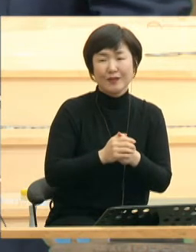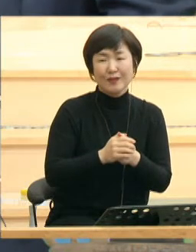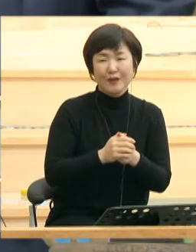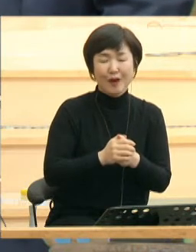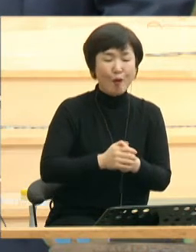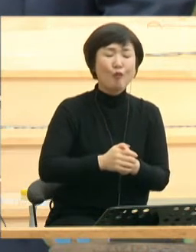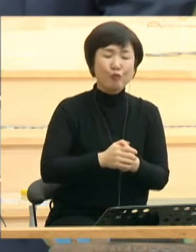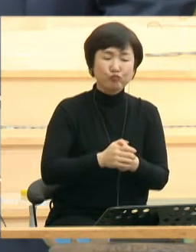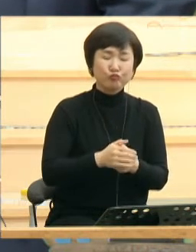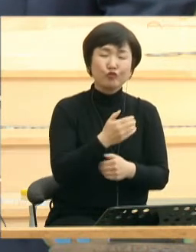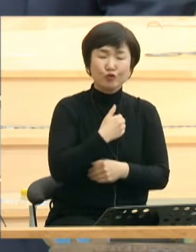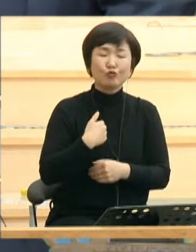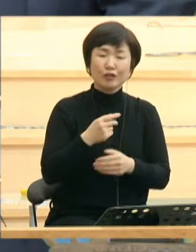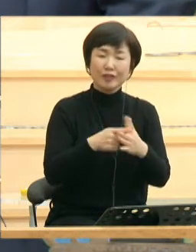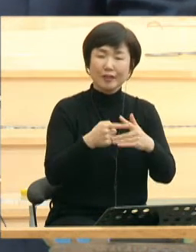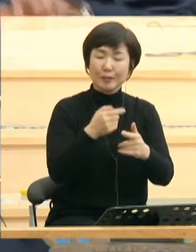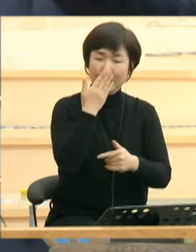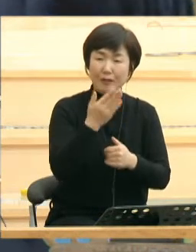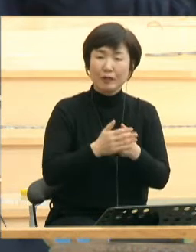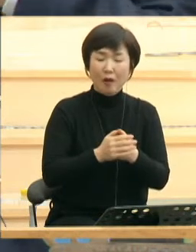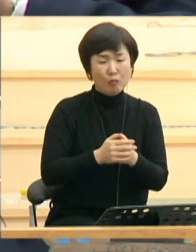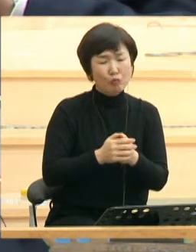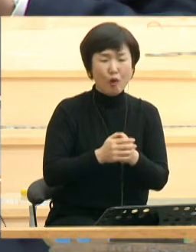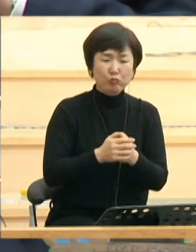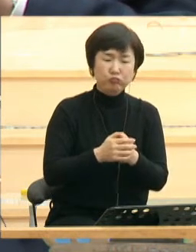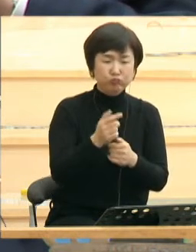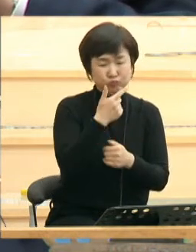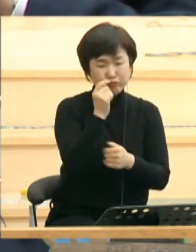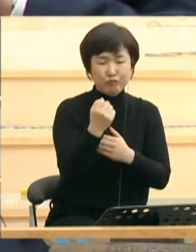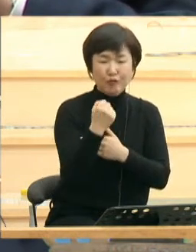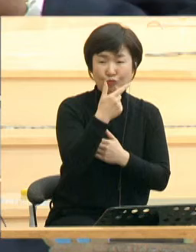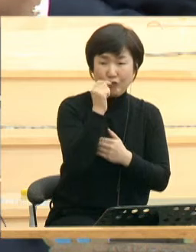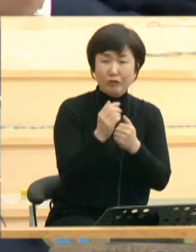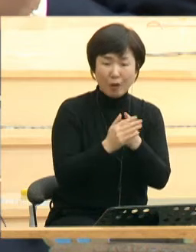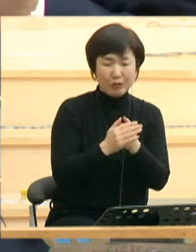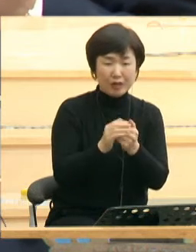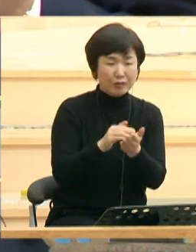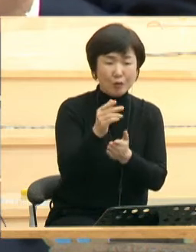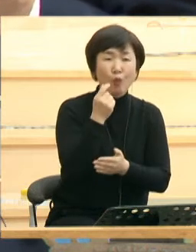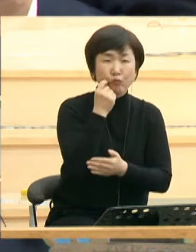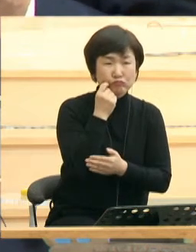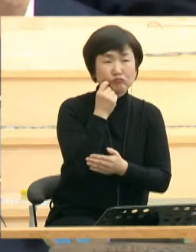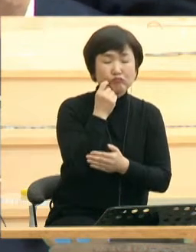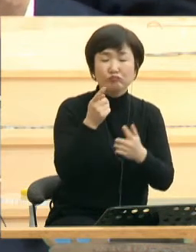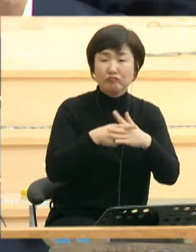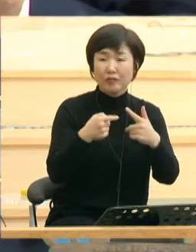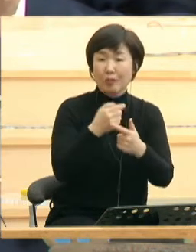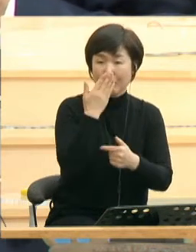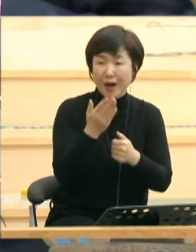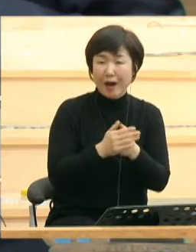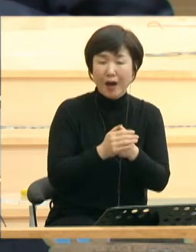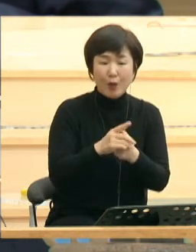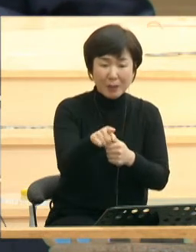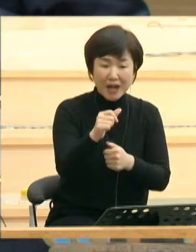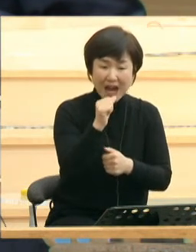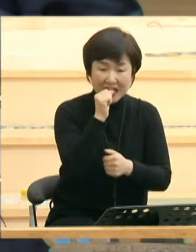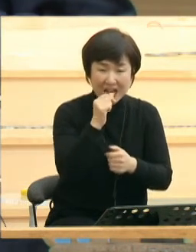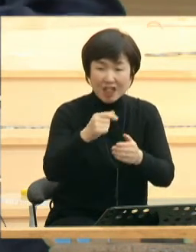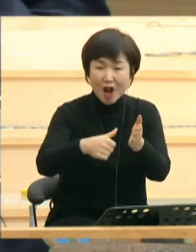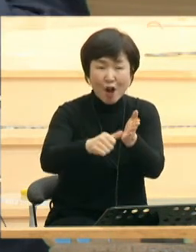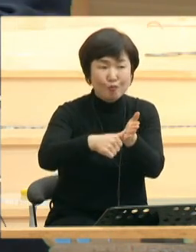여기까지 이해가 됩니다 안 될 수도 있지 철기 무기로 무장을 하고 있었어요 근데 그 다음